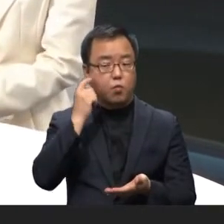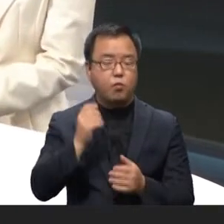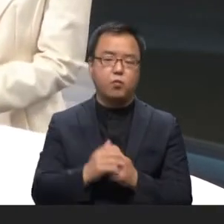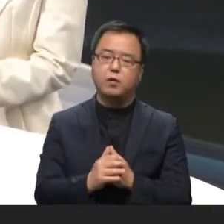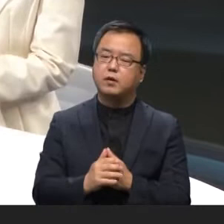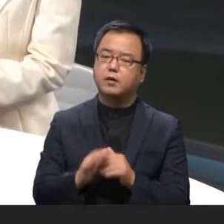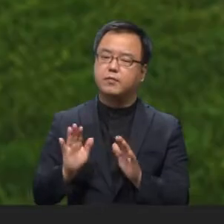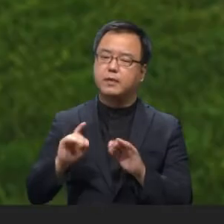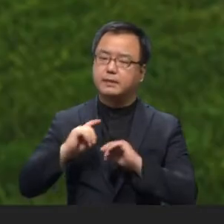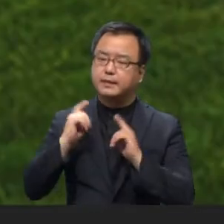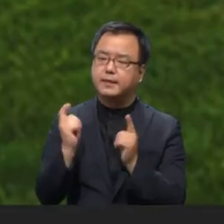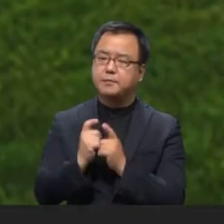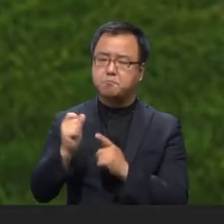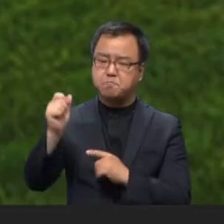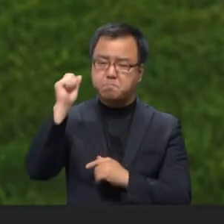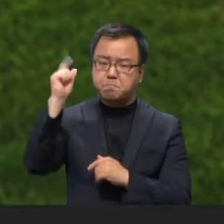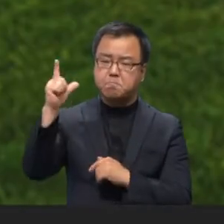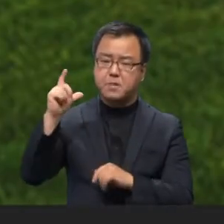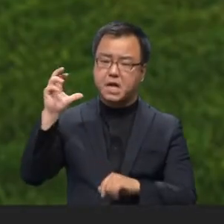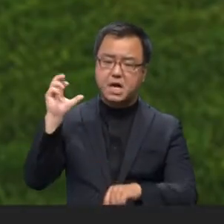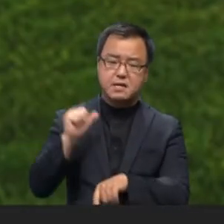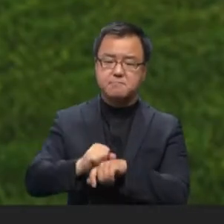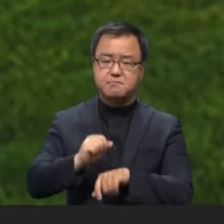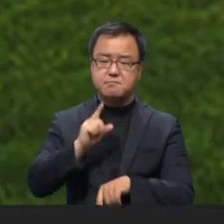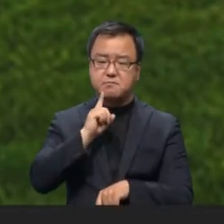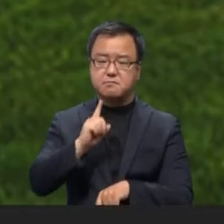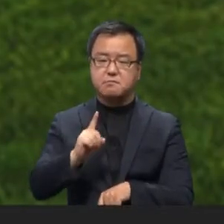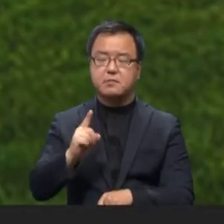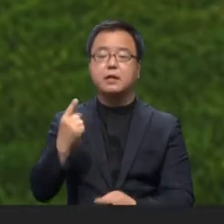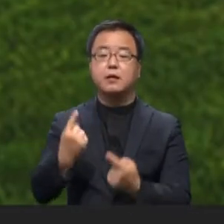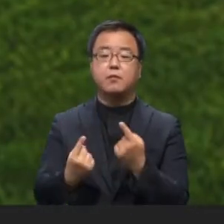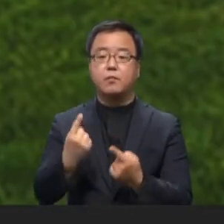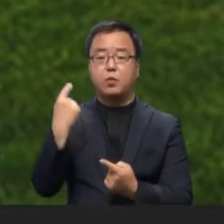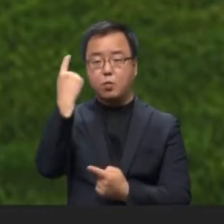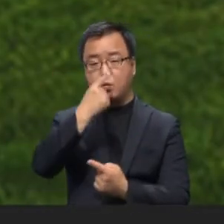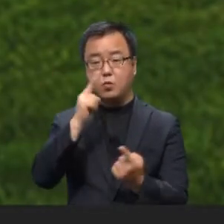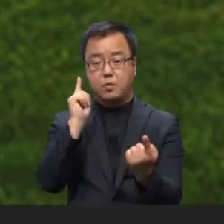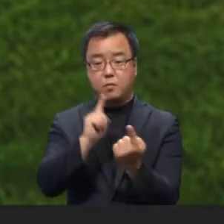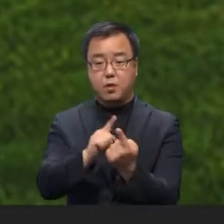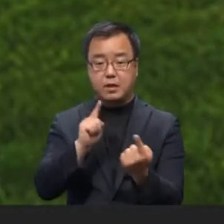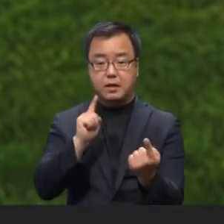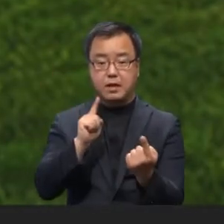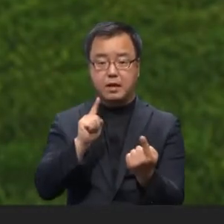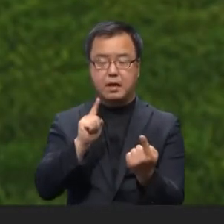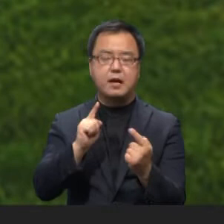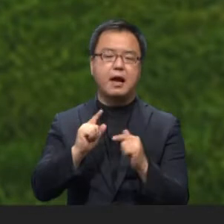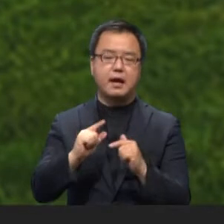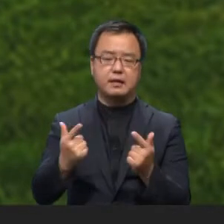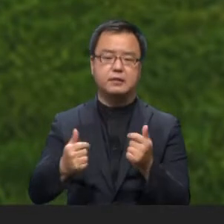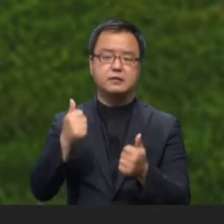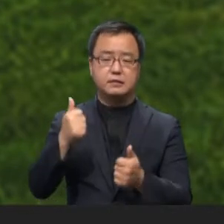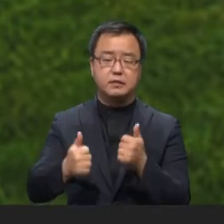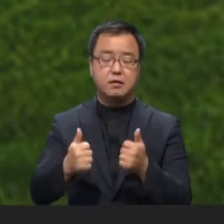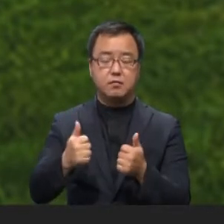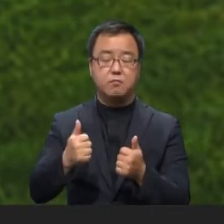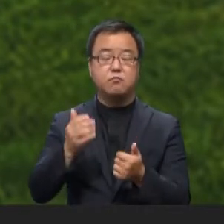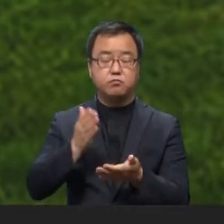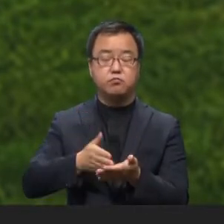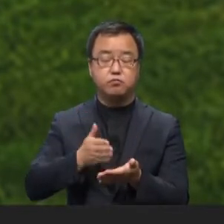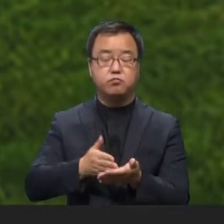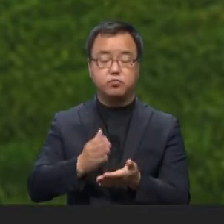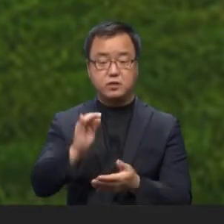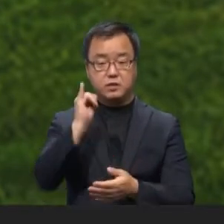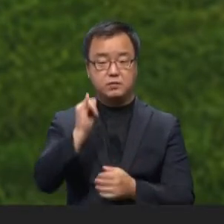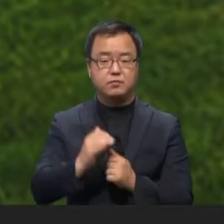2 1 개를 영웅담 으로만 다루기에는 비대면 시험에 대해서 시사하는 마감 않기 때문입니다 글 요셉이 코로나 여파로